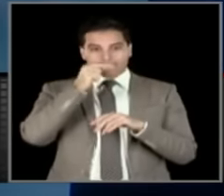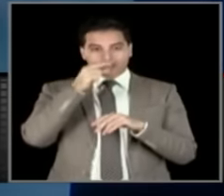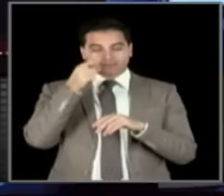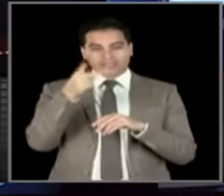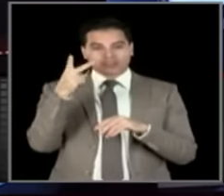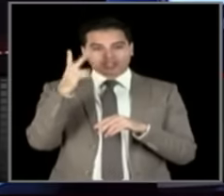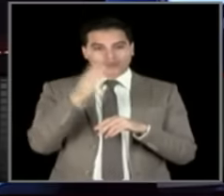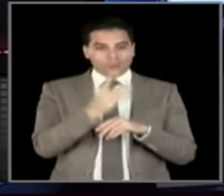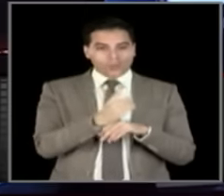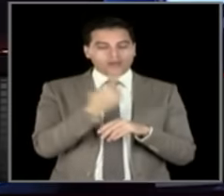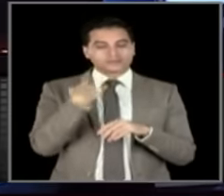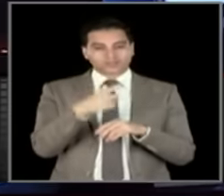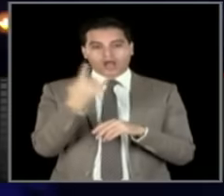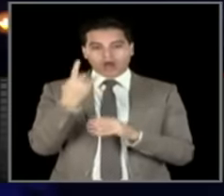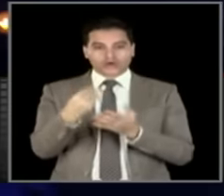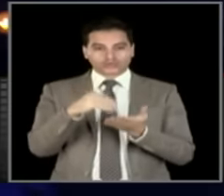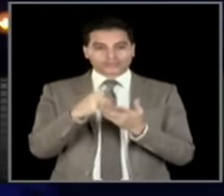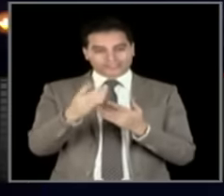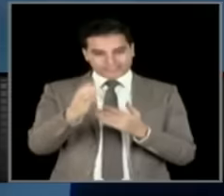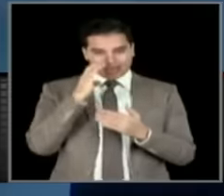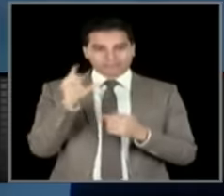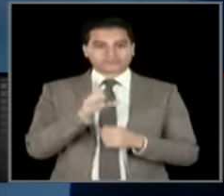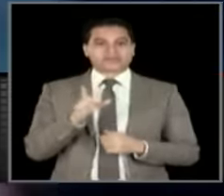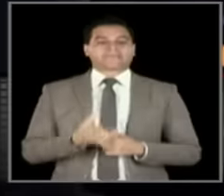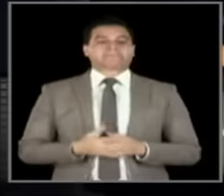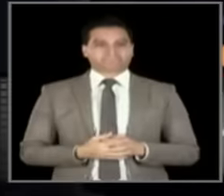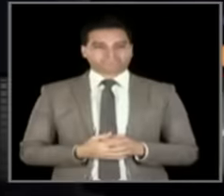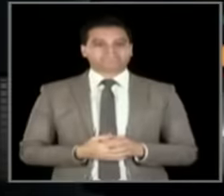برضو. طبعاً 10 نقط مسعد. إجابة صحيحة.